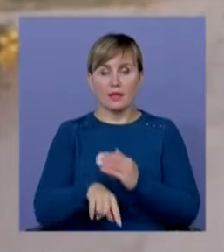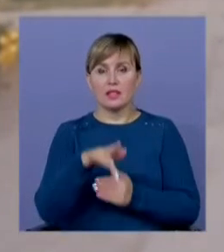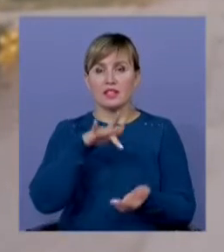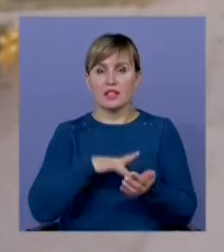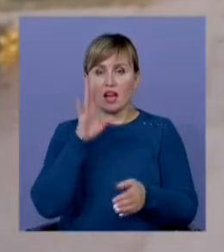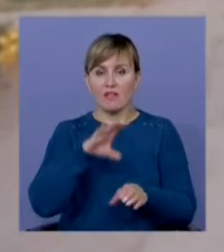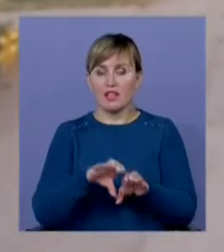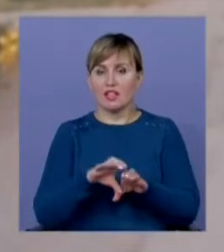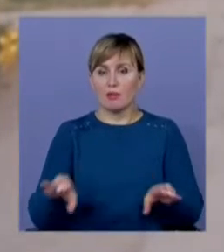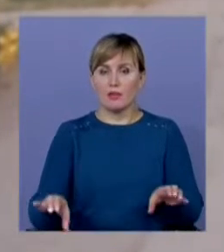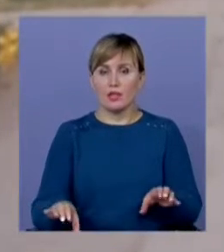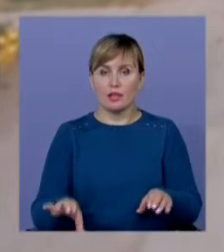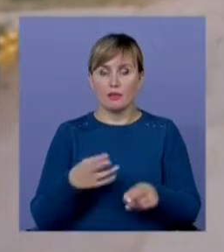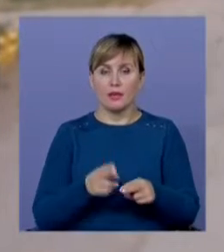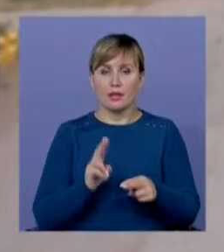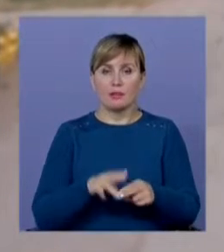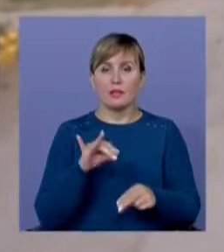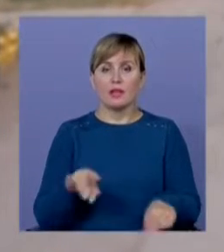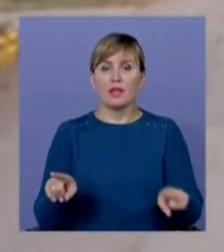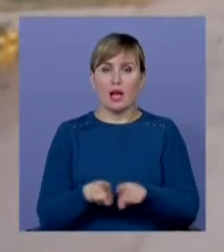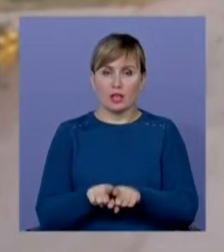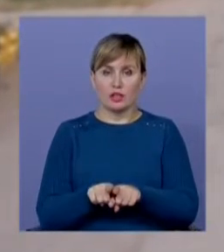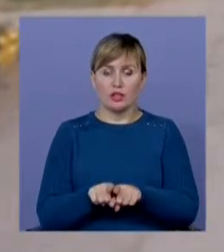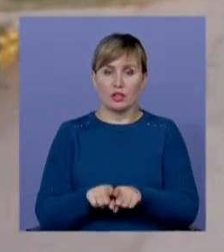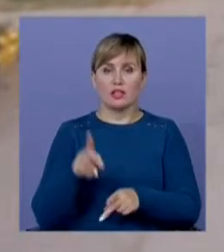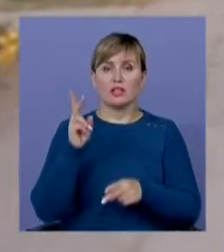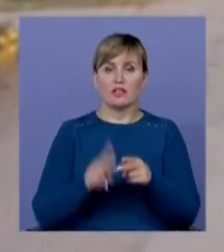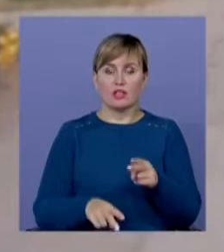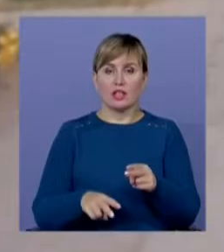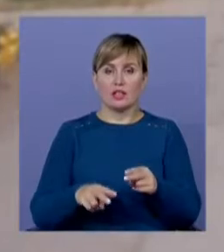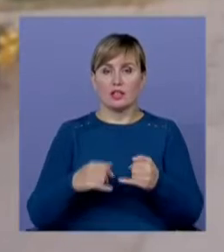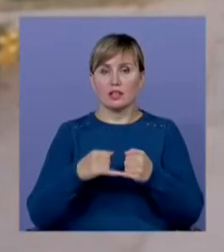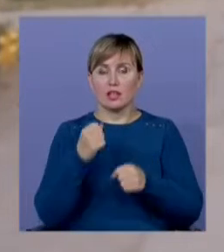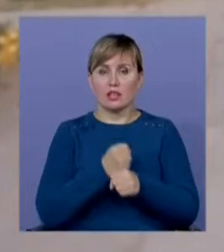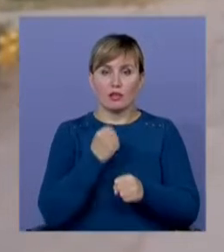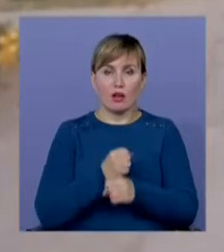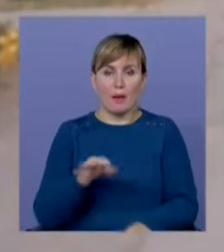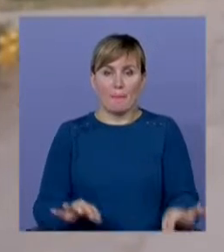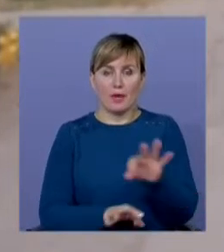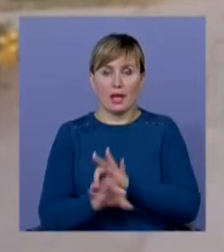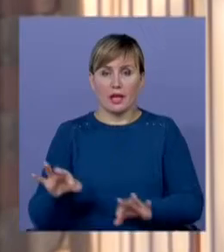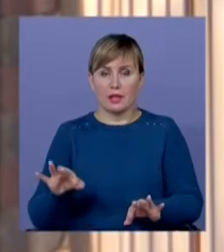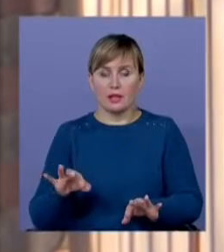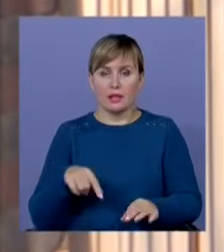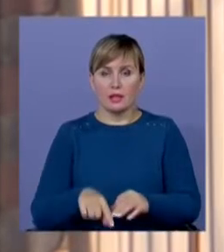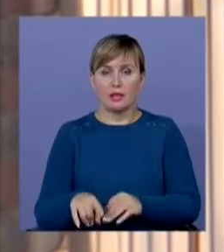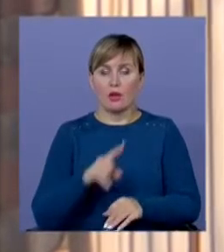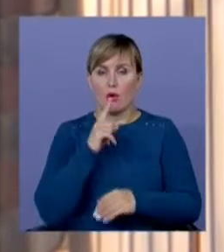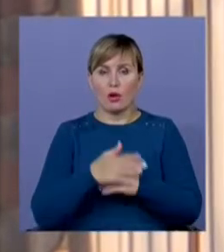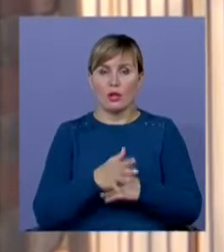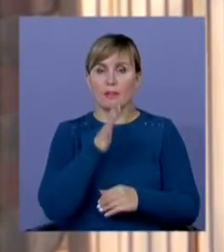водоснабжения даже не было по ним. Также завершается разработка проекта, проходит государственную экспертизу район